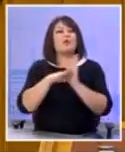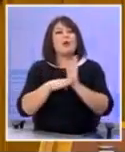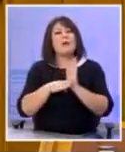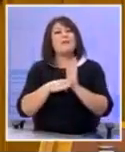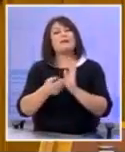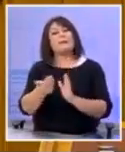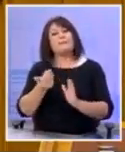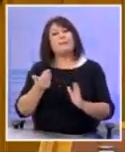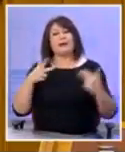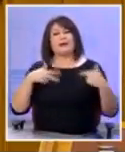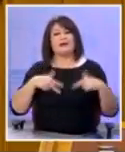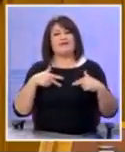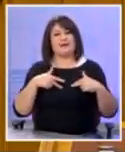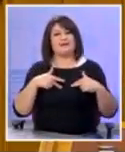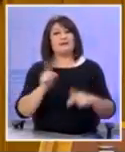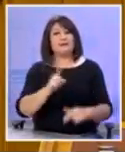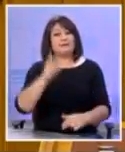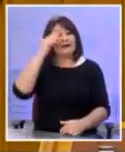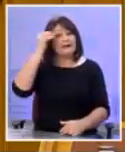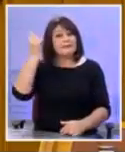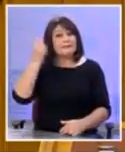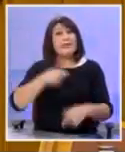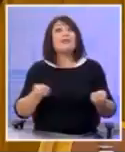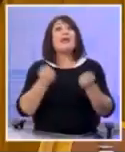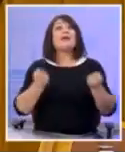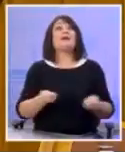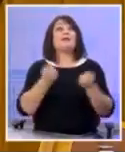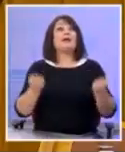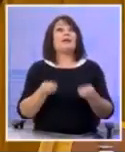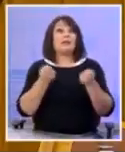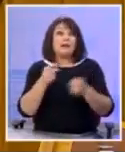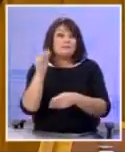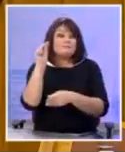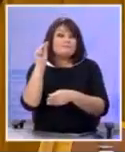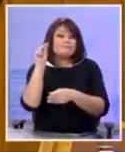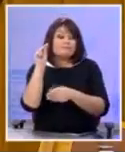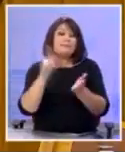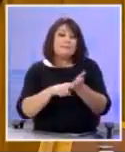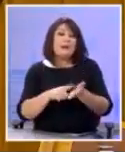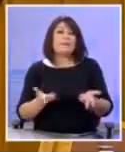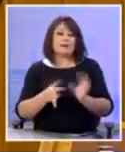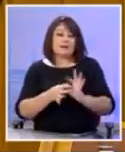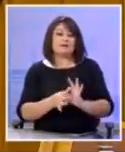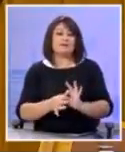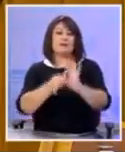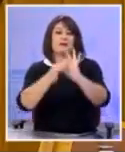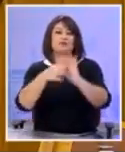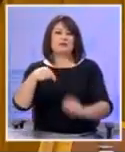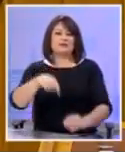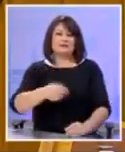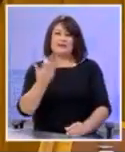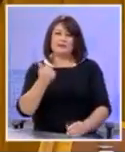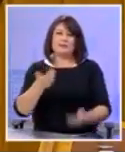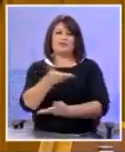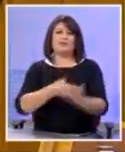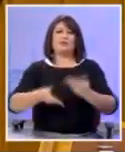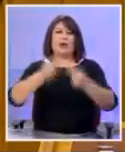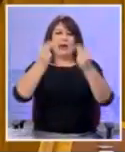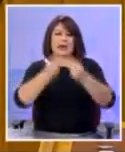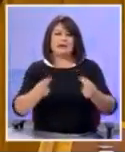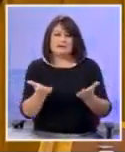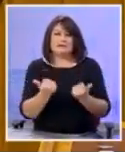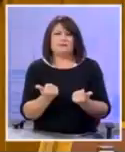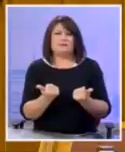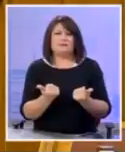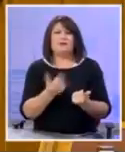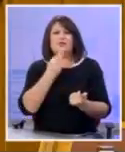και αυτό δεν πρέπει να το ξεχνάμε, που δεν υλοποιήθηκαν. Πόσο μάλλον όταν δεν υπάρχουν σήμερα εναλλακτικές λύσεις λόγω